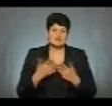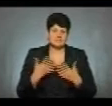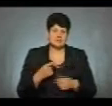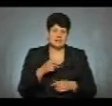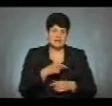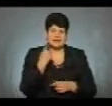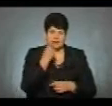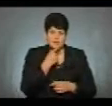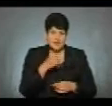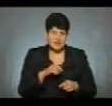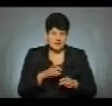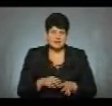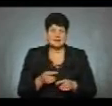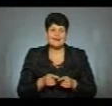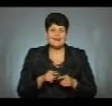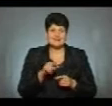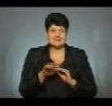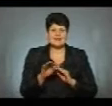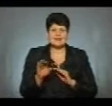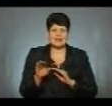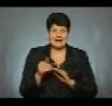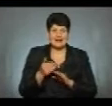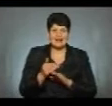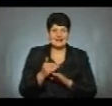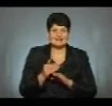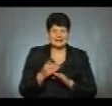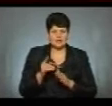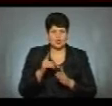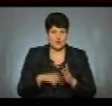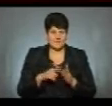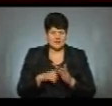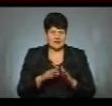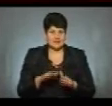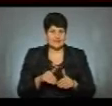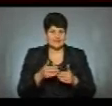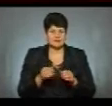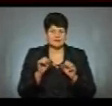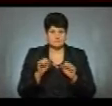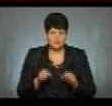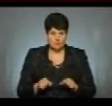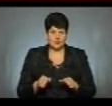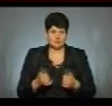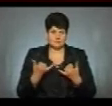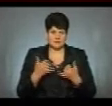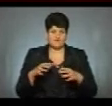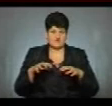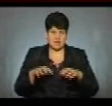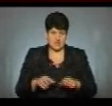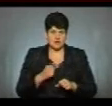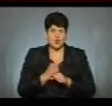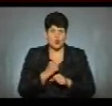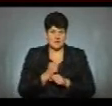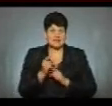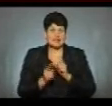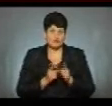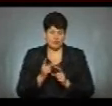індивідуальне рішення. Але ще оцей кредит довіри, який дає змогу чинній владі робити реформи,